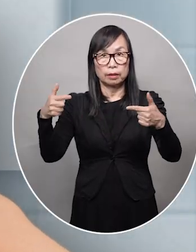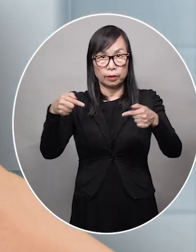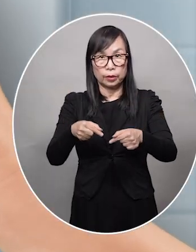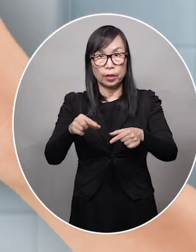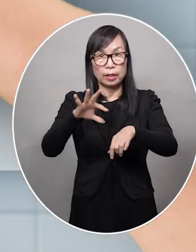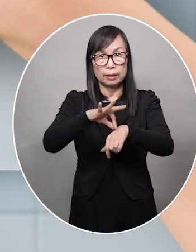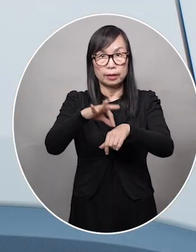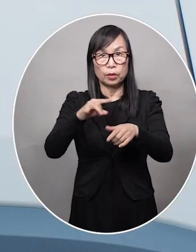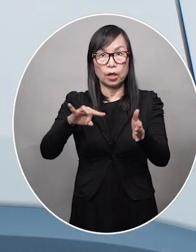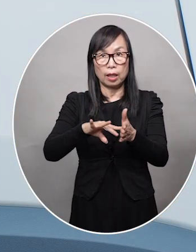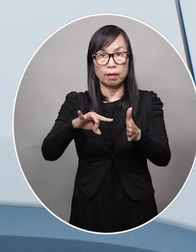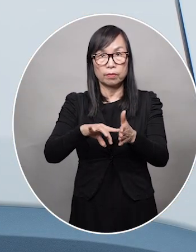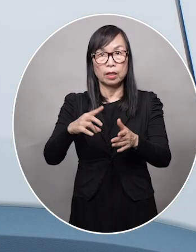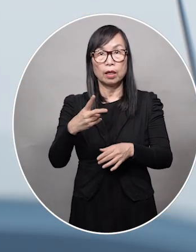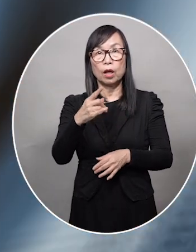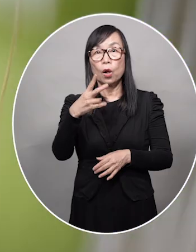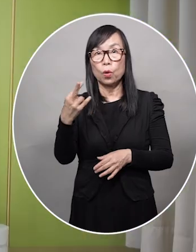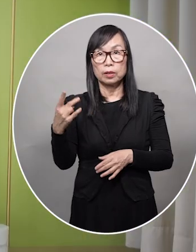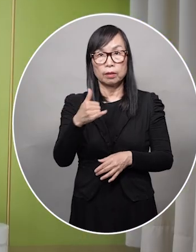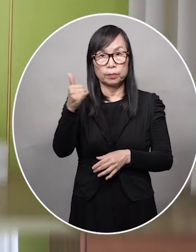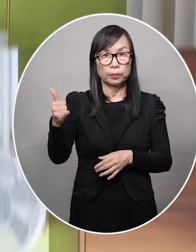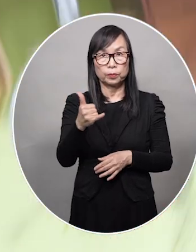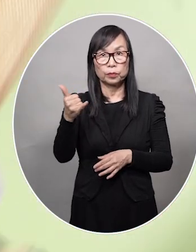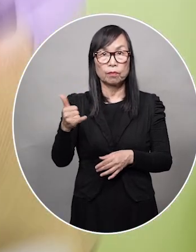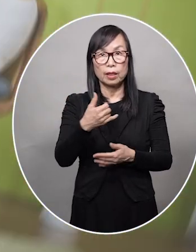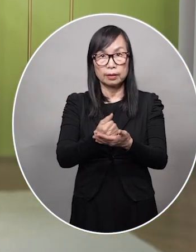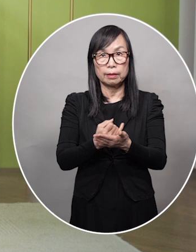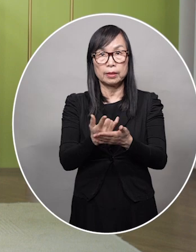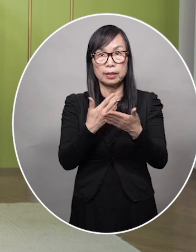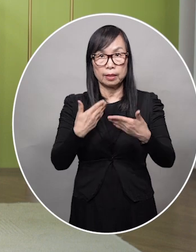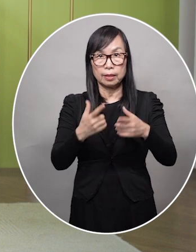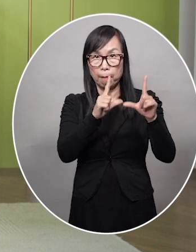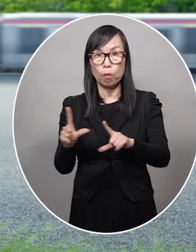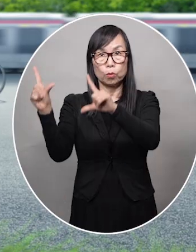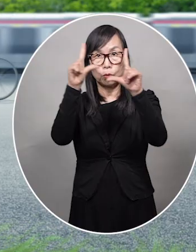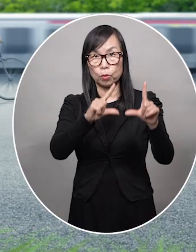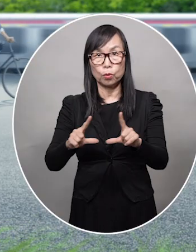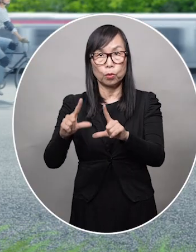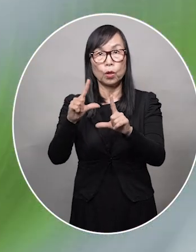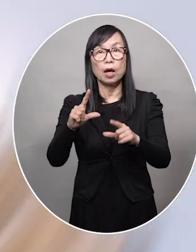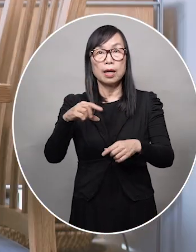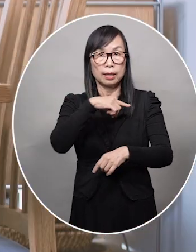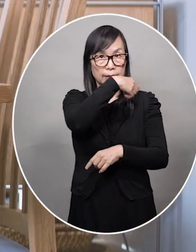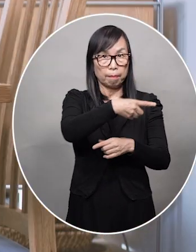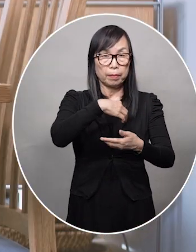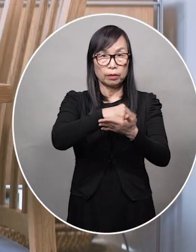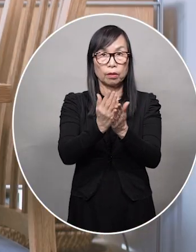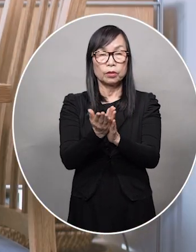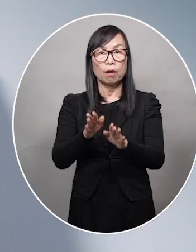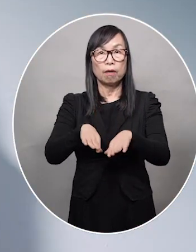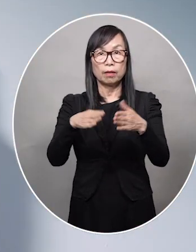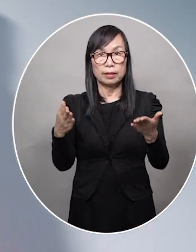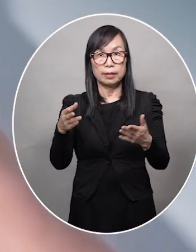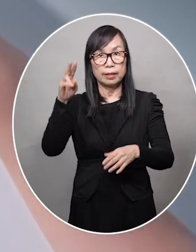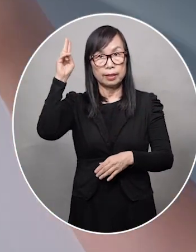约能源，绿色出行，检视现时嘅生活习惯，再由身边每个细节做起，